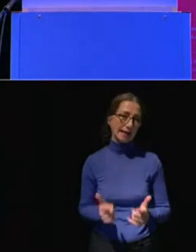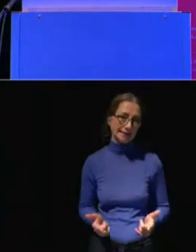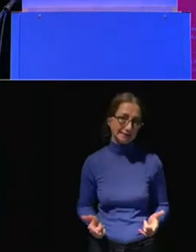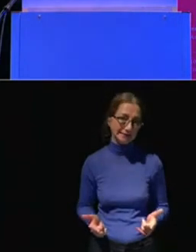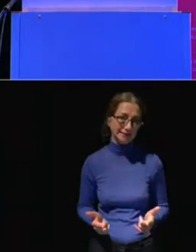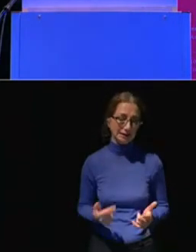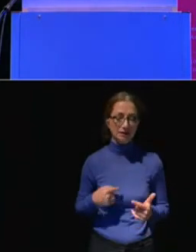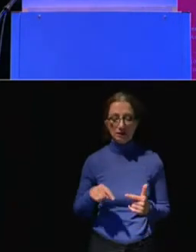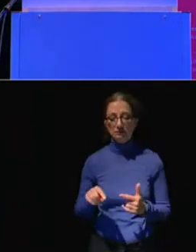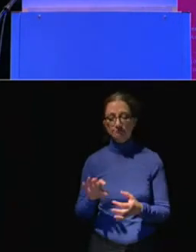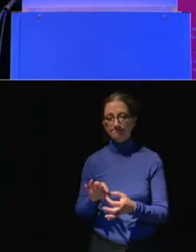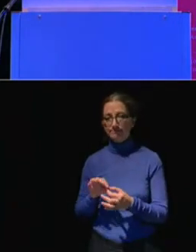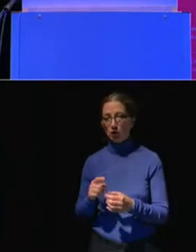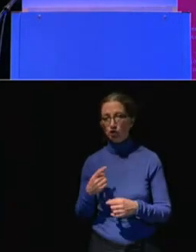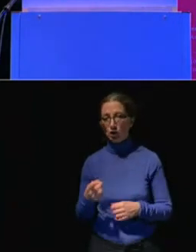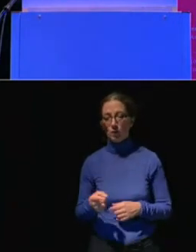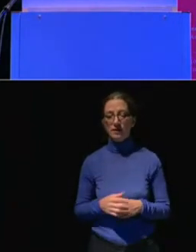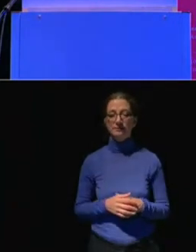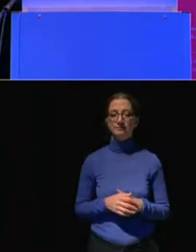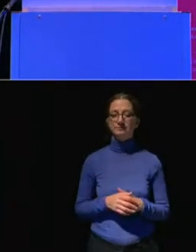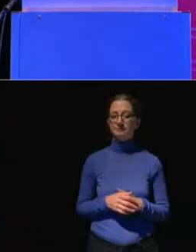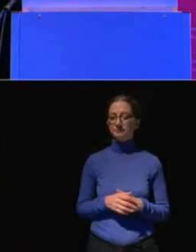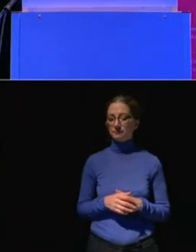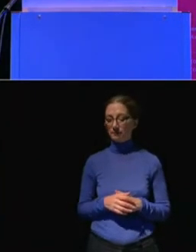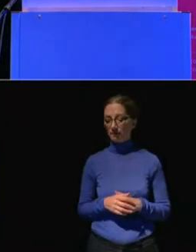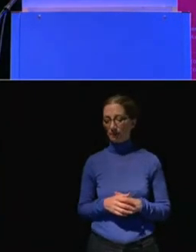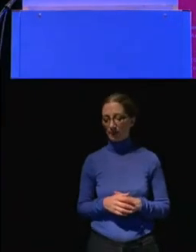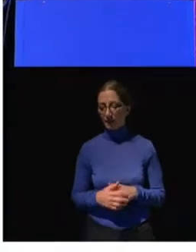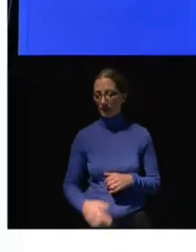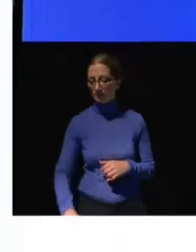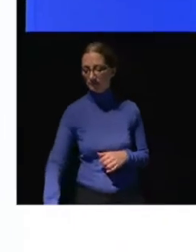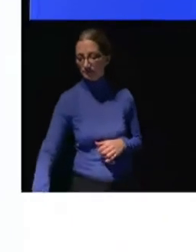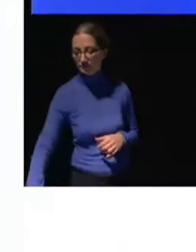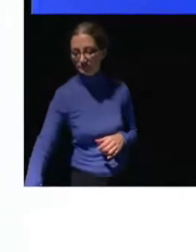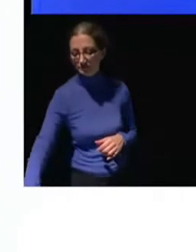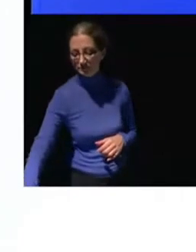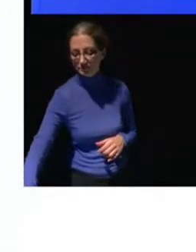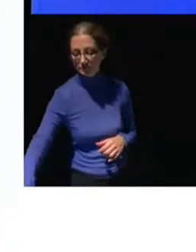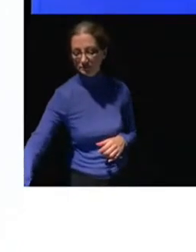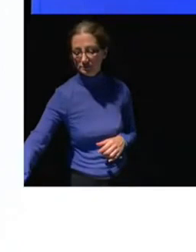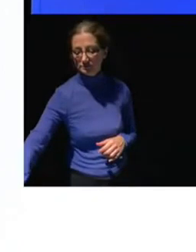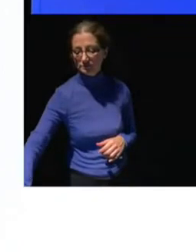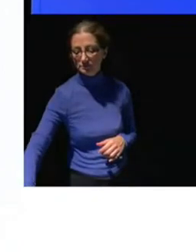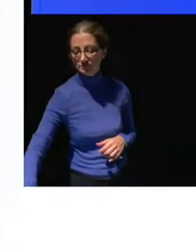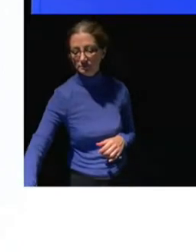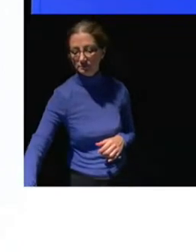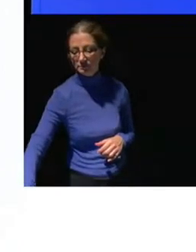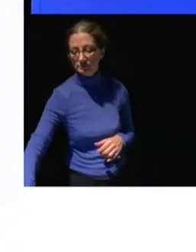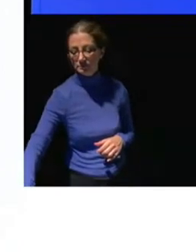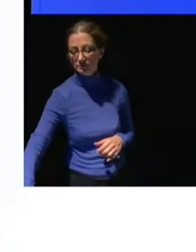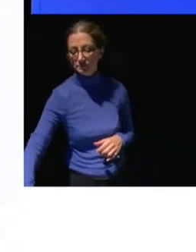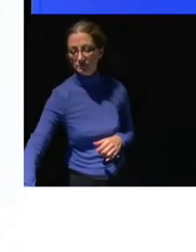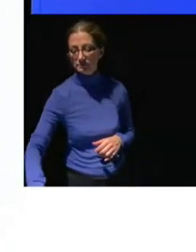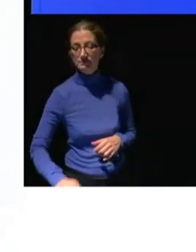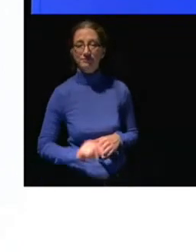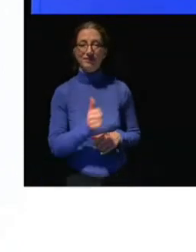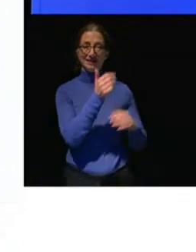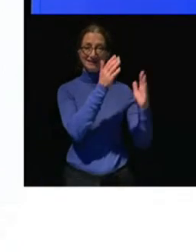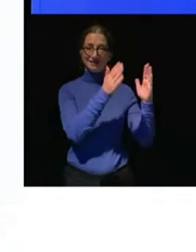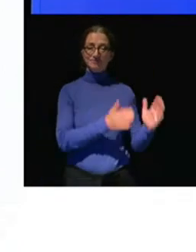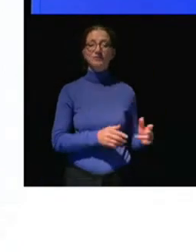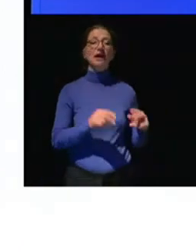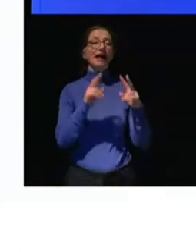Dazu sage ich gleich noch etwas in einem Nebensatz. Genau, bei der explorativen Untersuchung hat Melissa